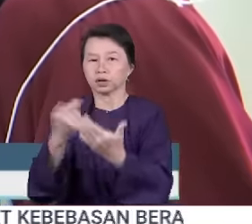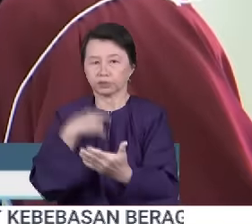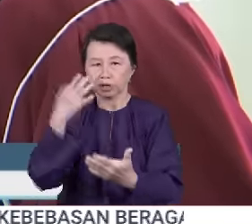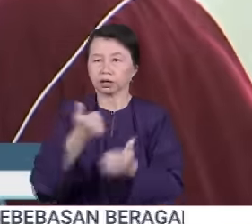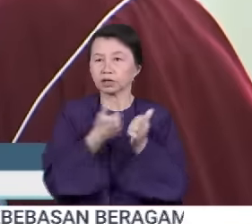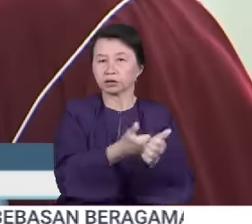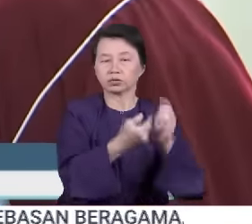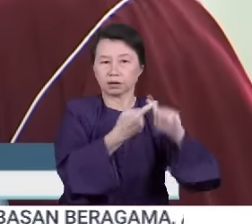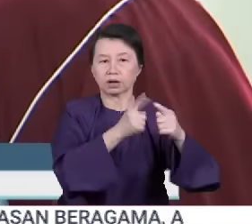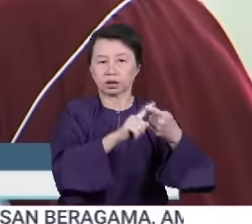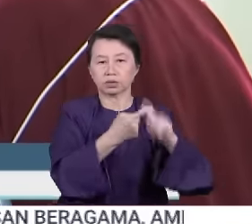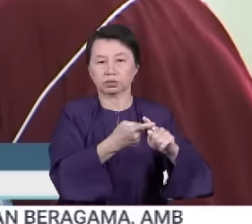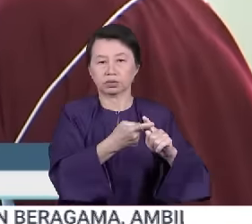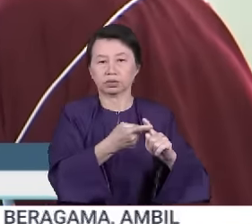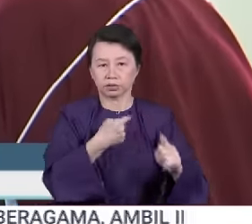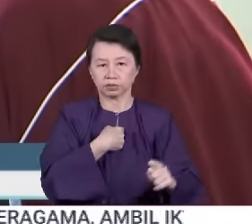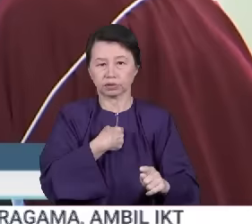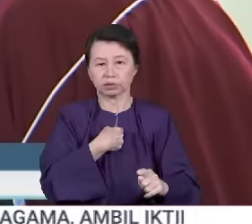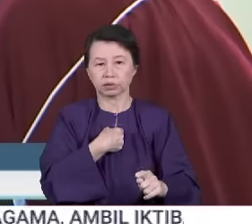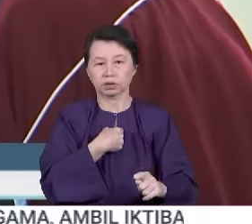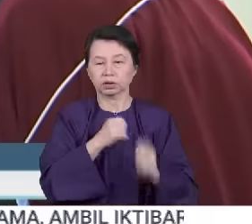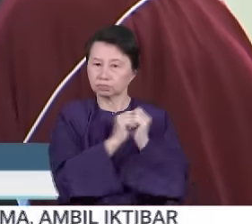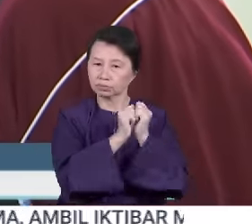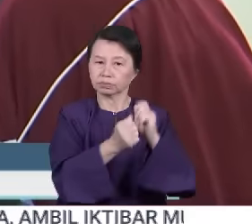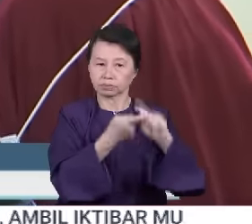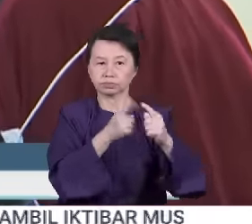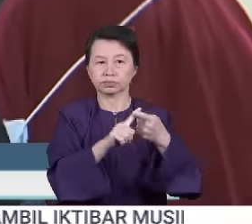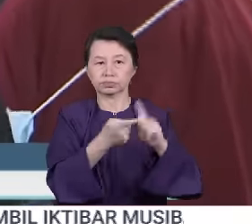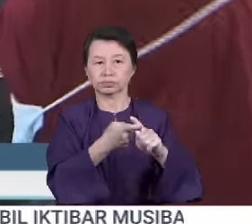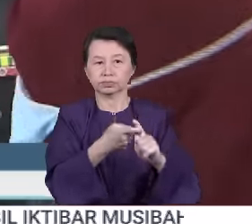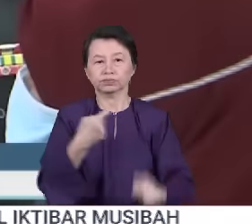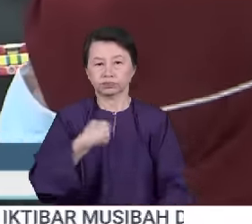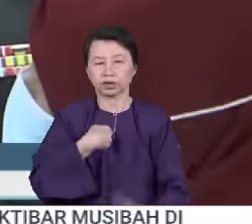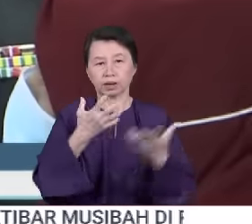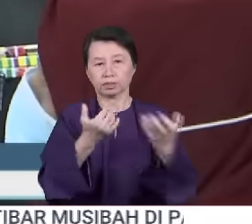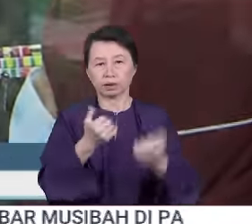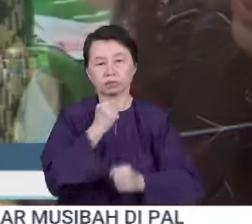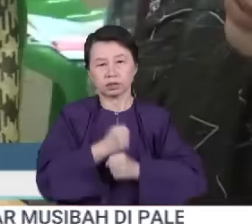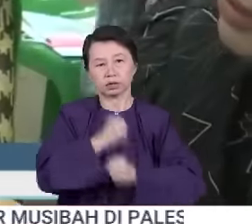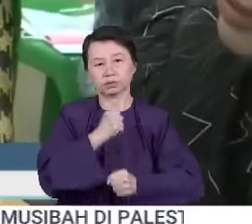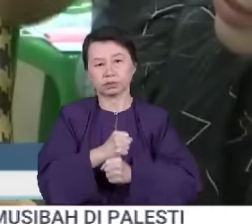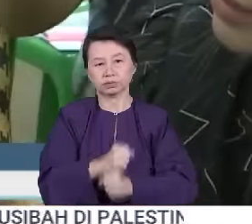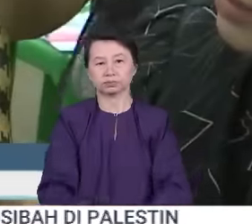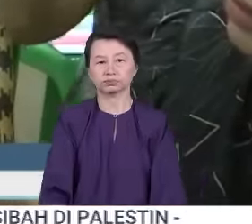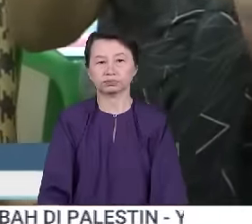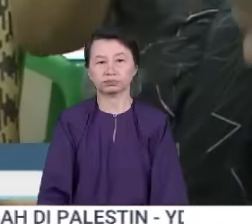kawan juga lah. Saya pun tidak lagi bergaul sama kawan-kawan lah. Saya mau kerja lah macam ini.